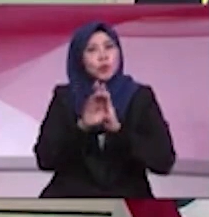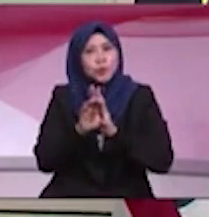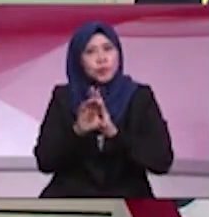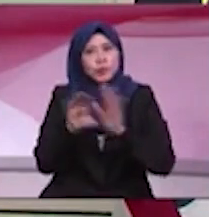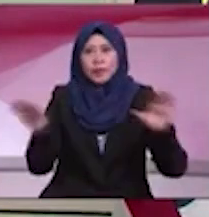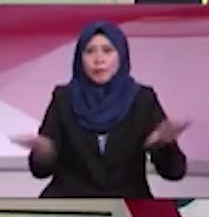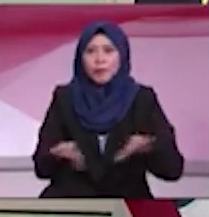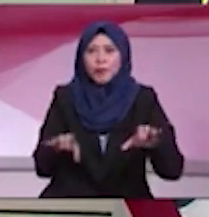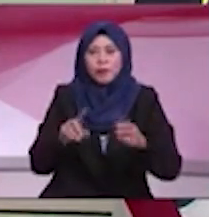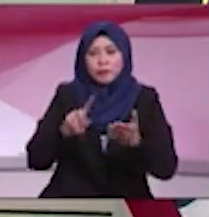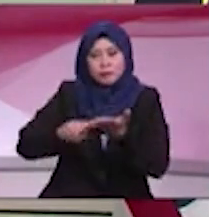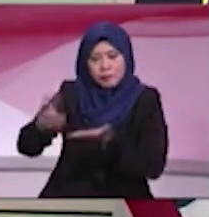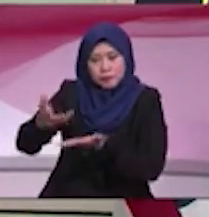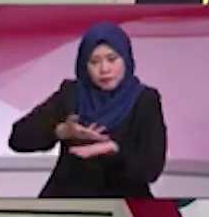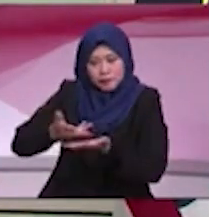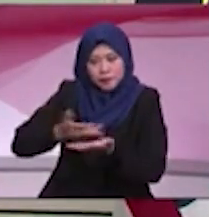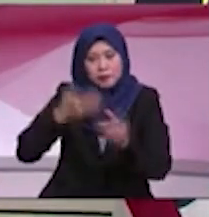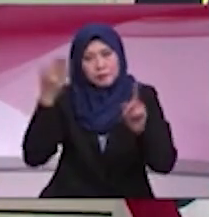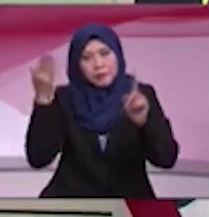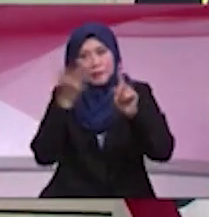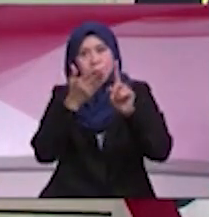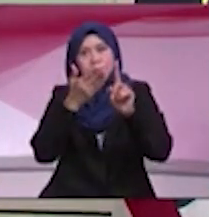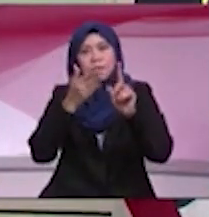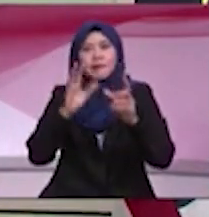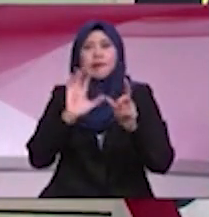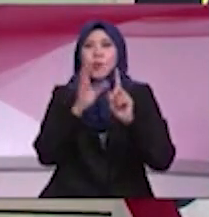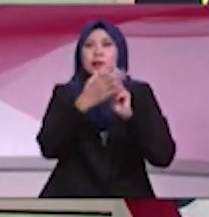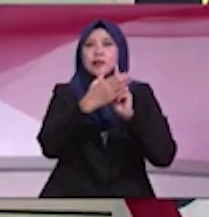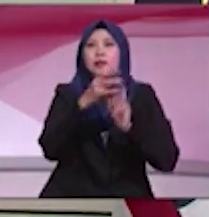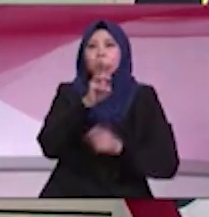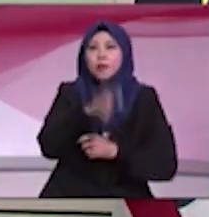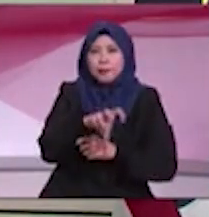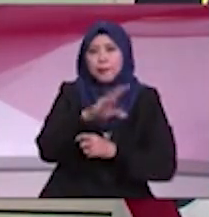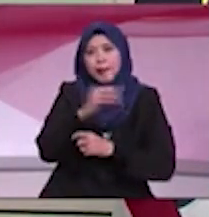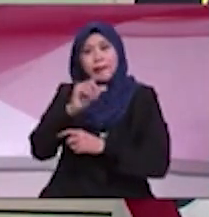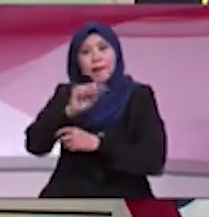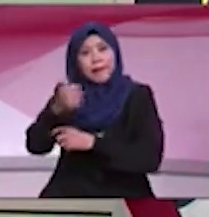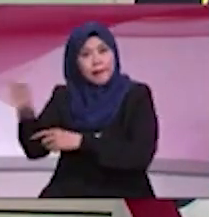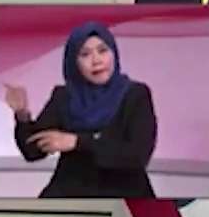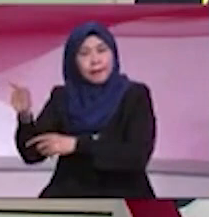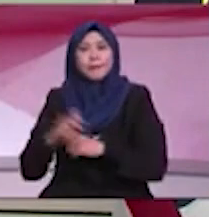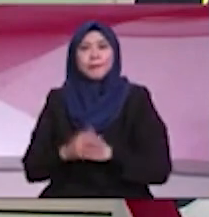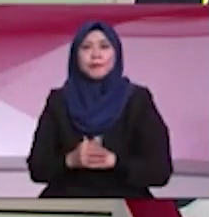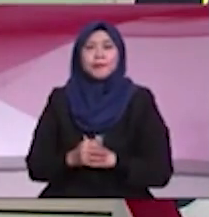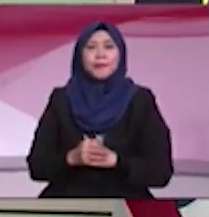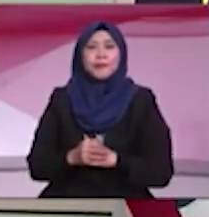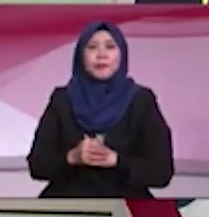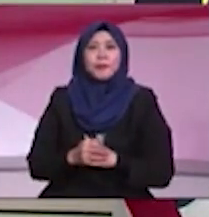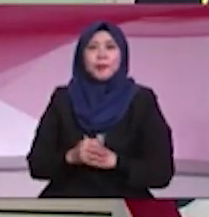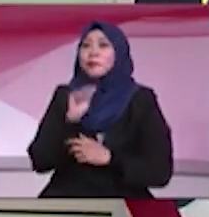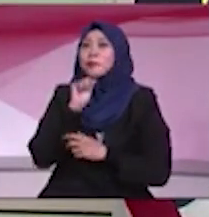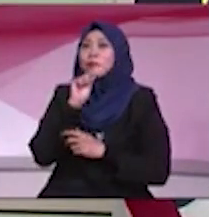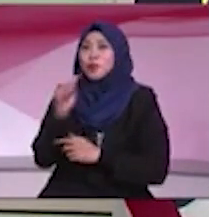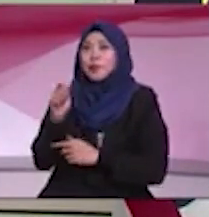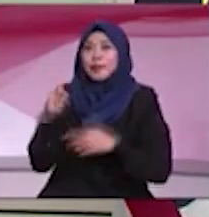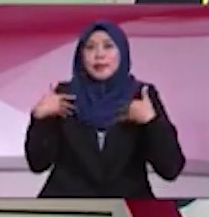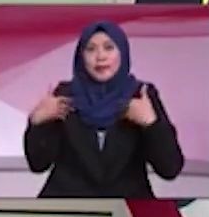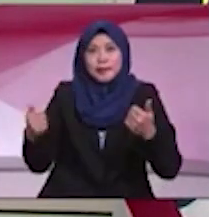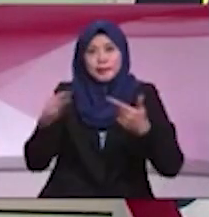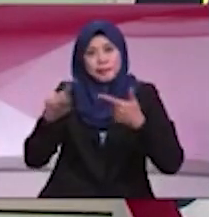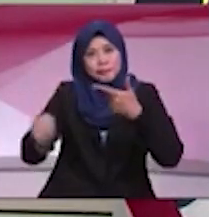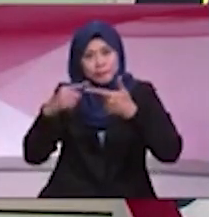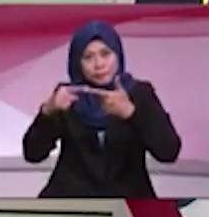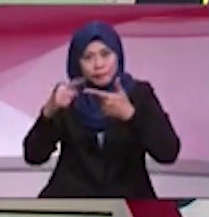melaksanakan saringan bersasaran korinti wajib dan lain manakala bagi bukan kesehatan